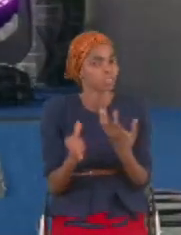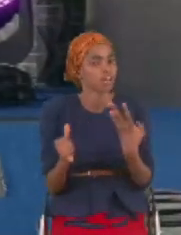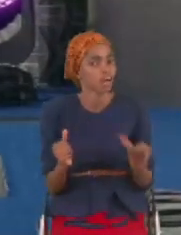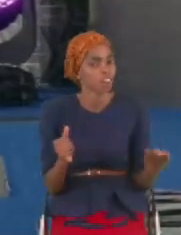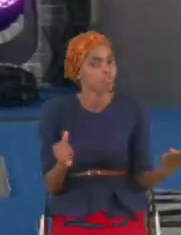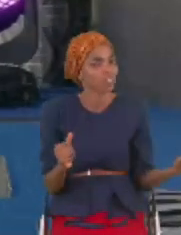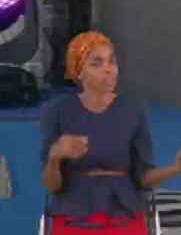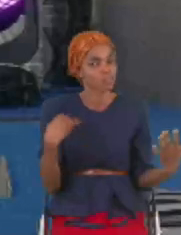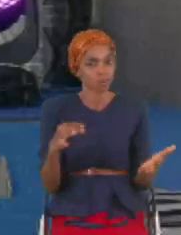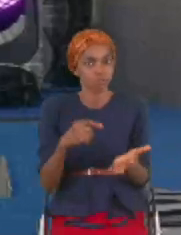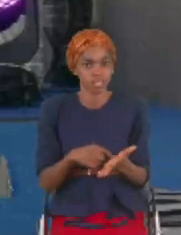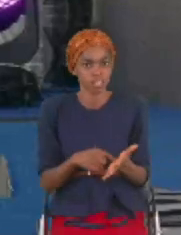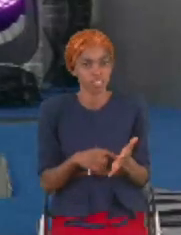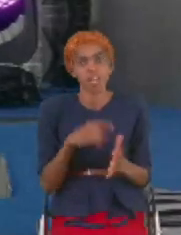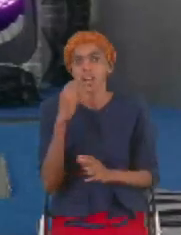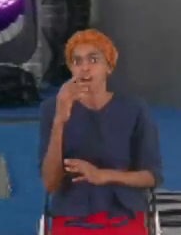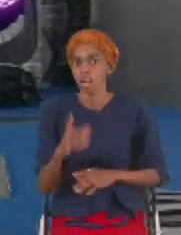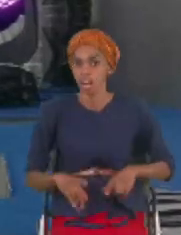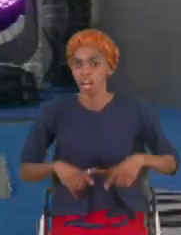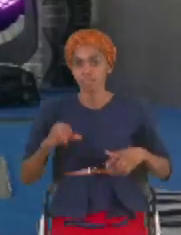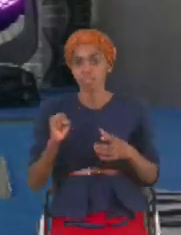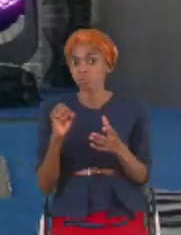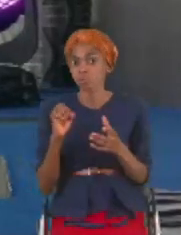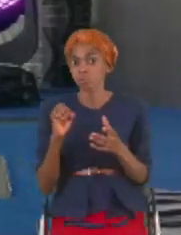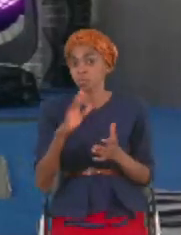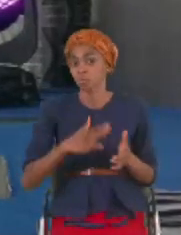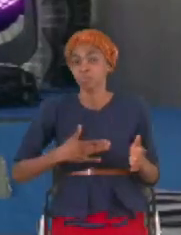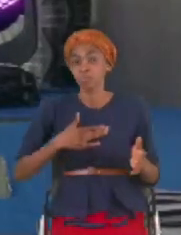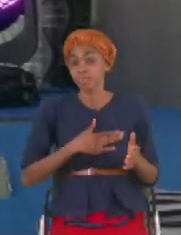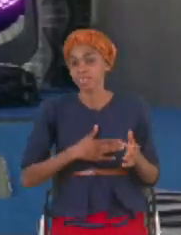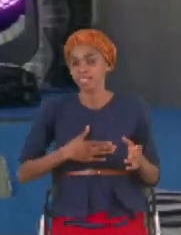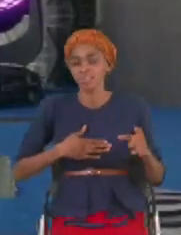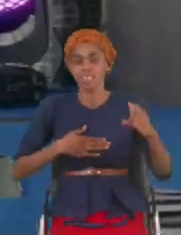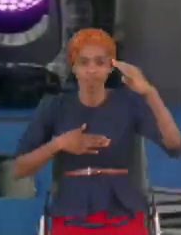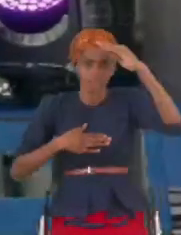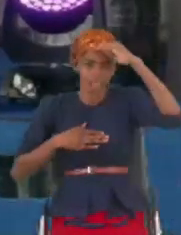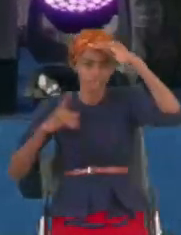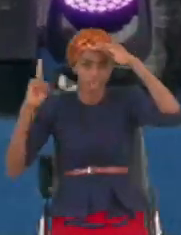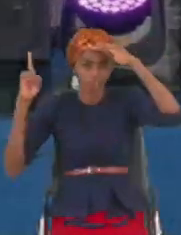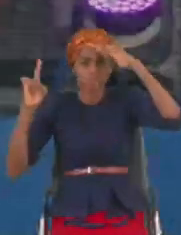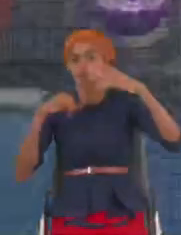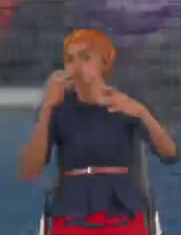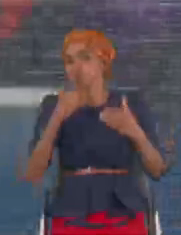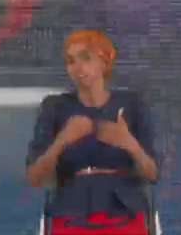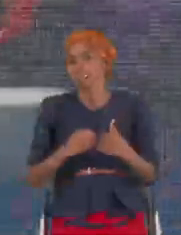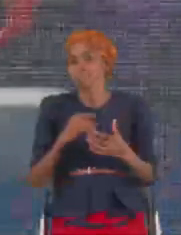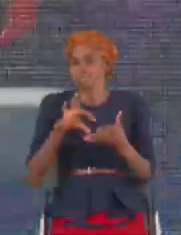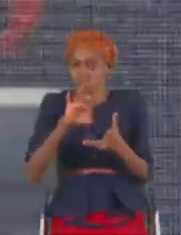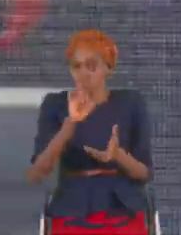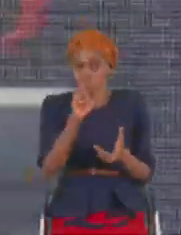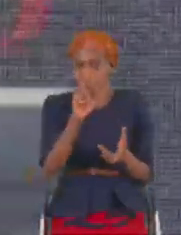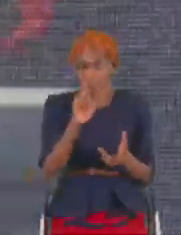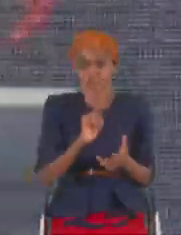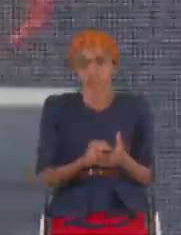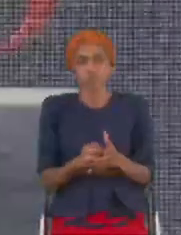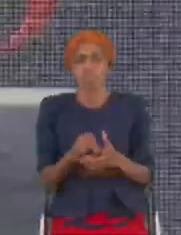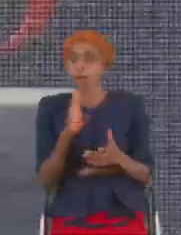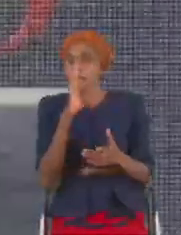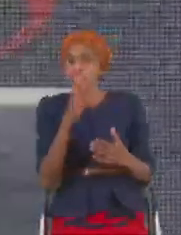de cette vie afin de plaire à celui que tu as choisi quitte à enrôler dans le